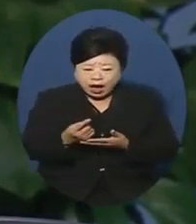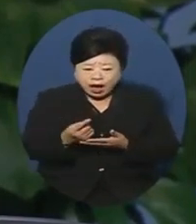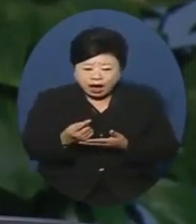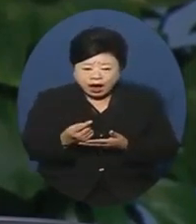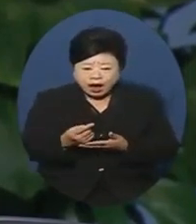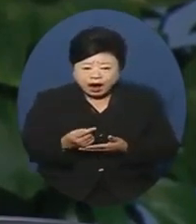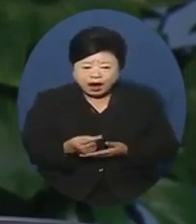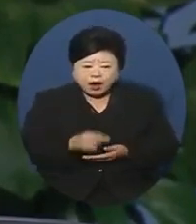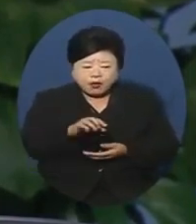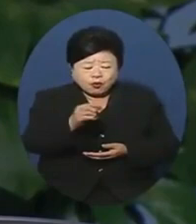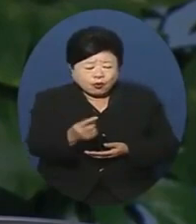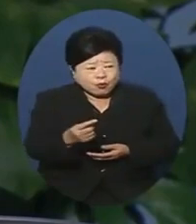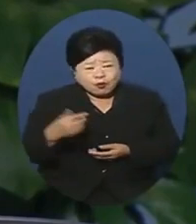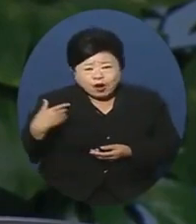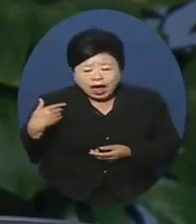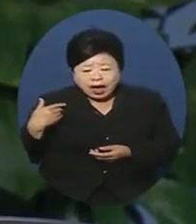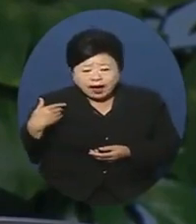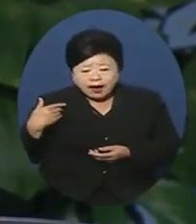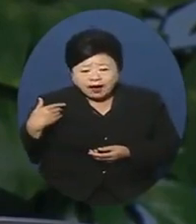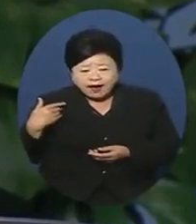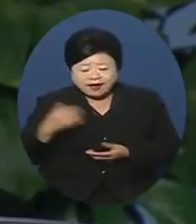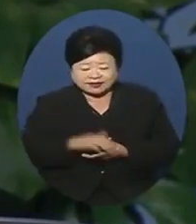알 수가 없다.